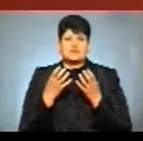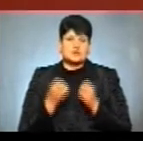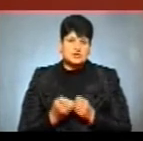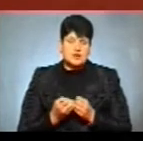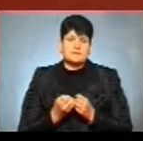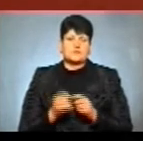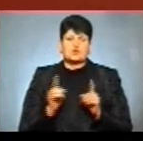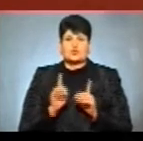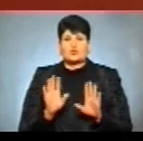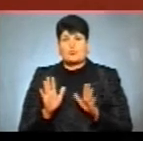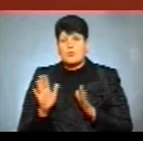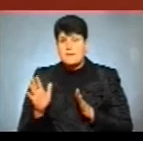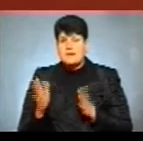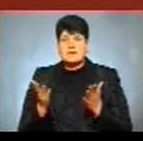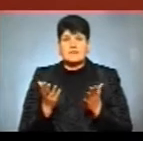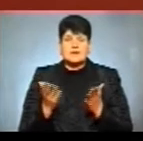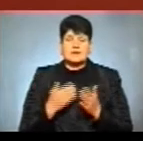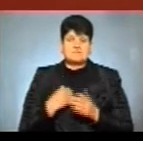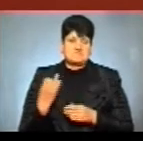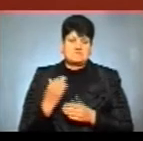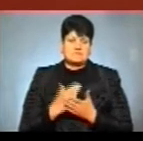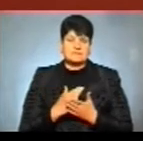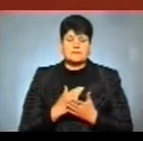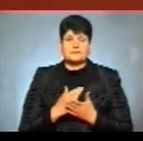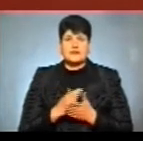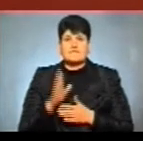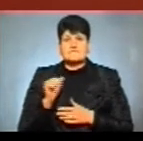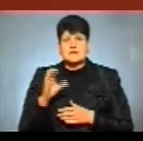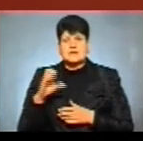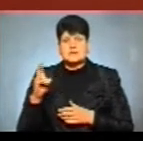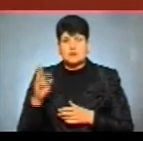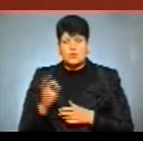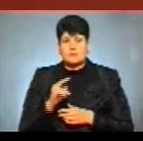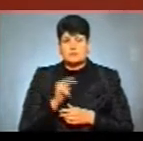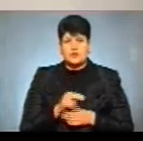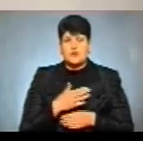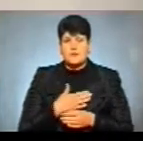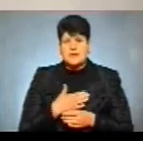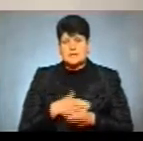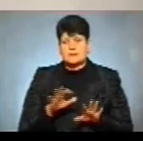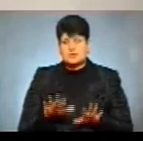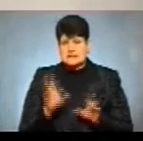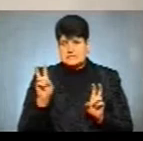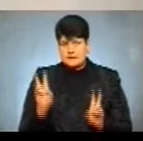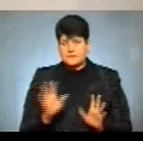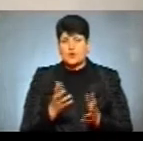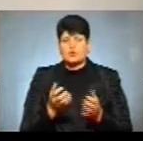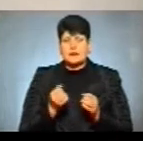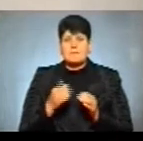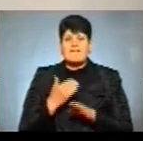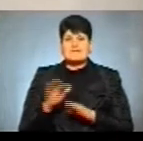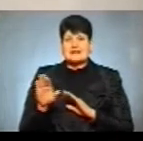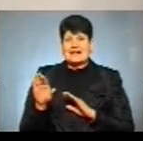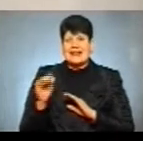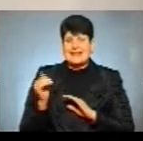Ще щодо таких моментів, які нас зацікавили, наприклад, Васько Петро з громадянської позиції отримав